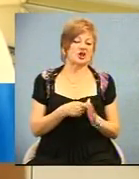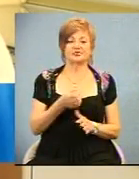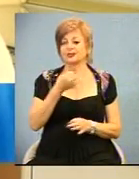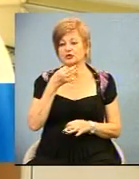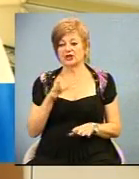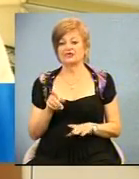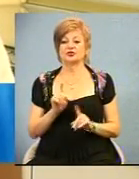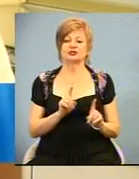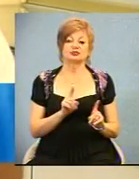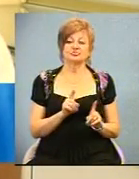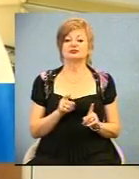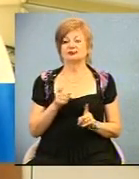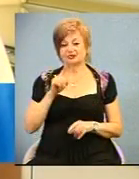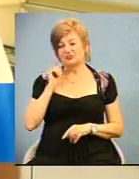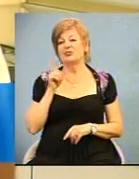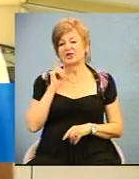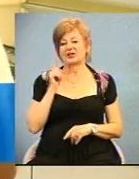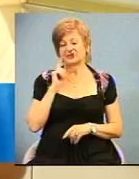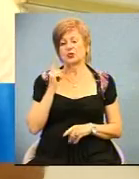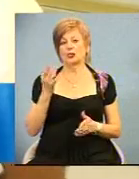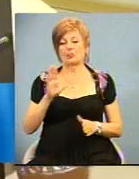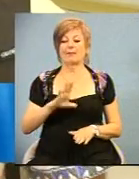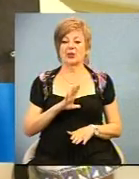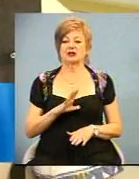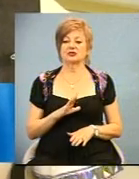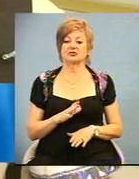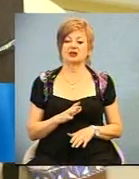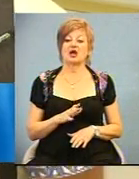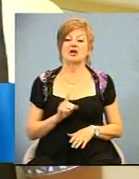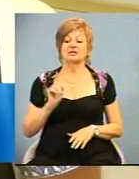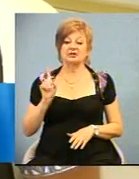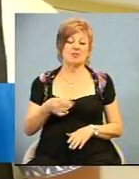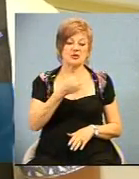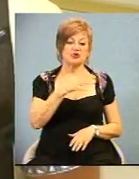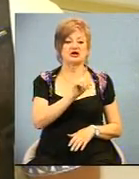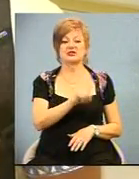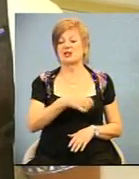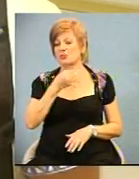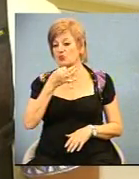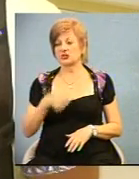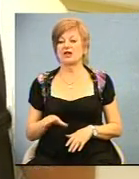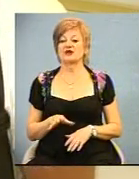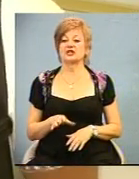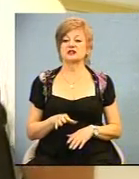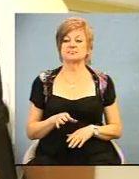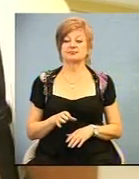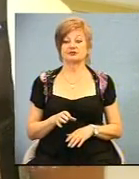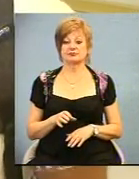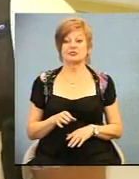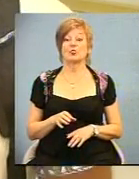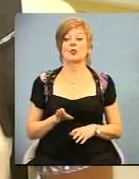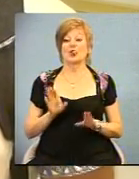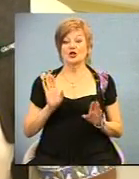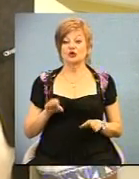там пішло. Пацан есть пацан, что это? Там не понравилось. Я говорю, боже